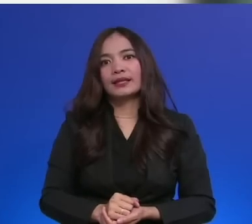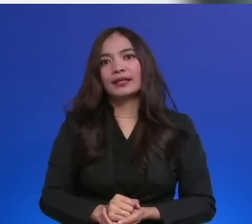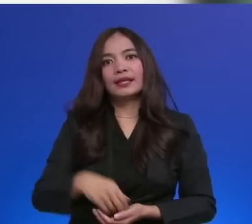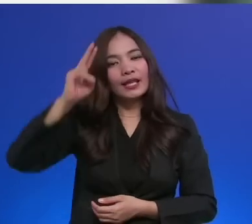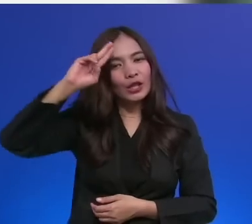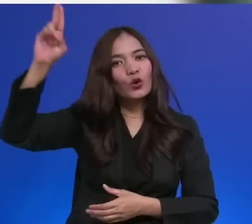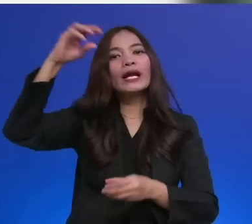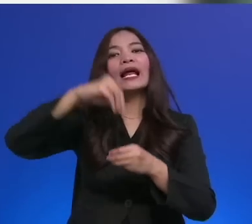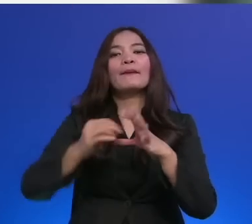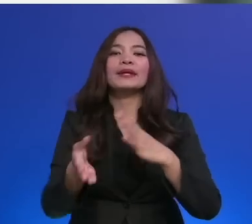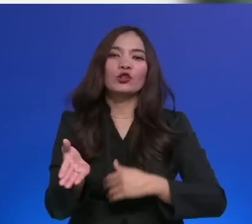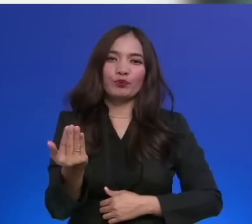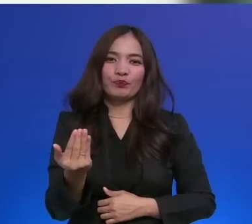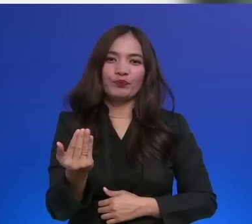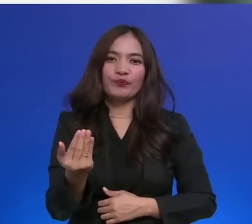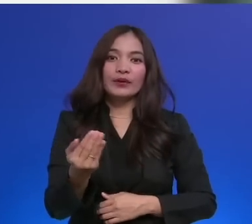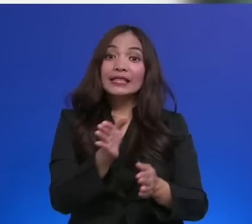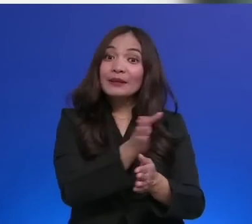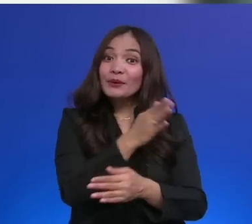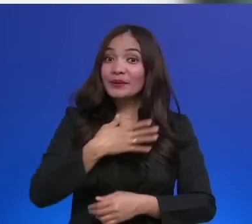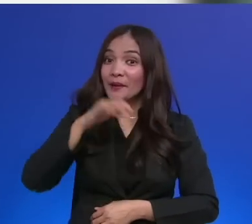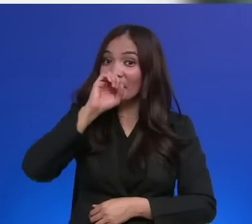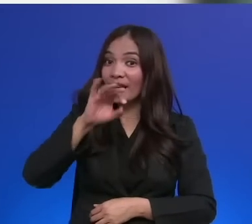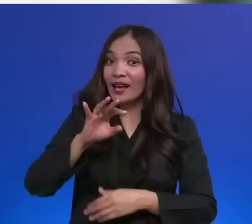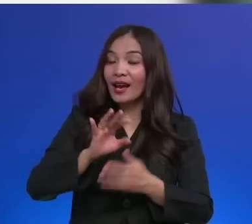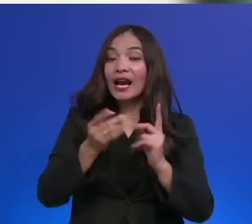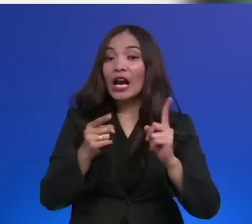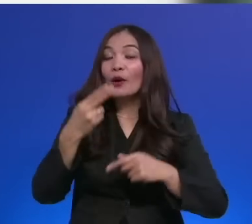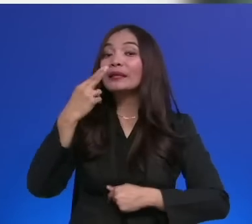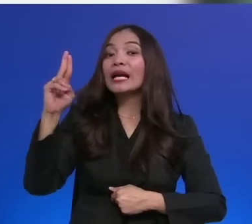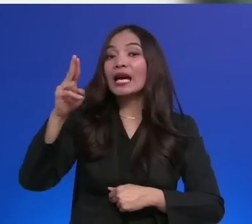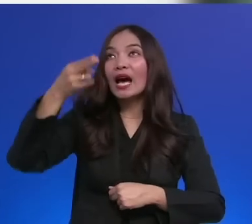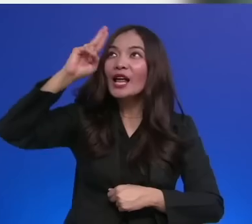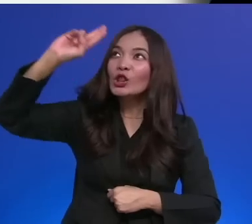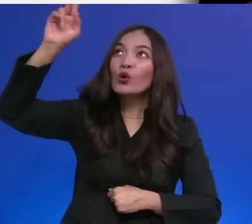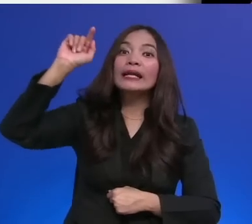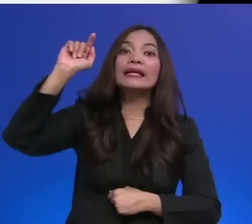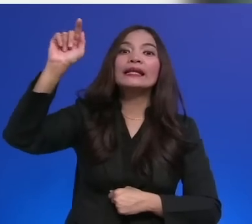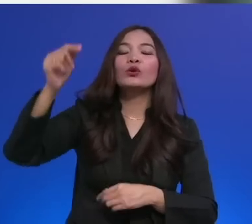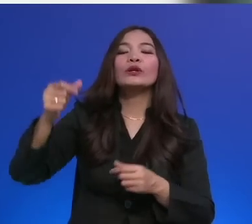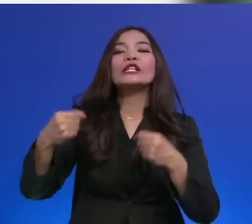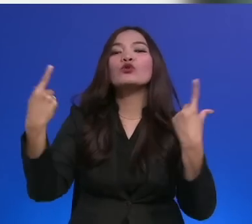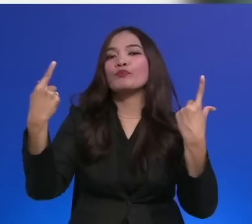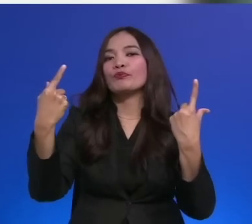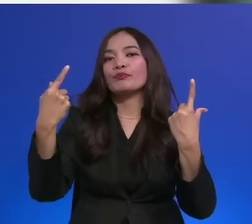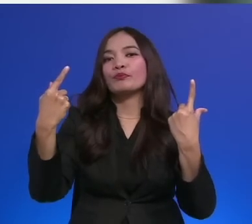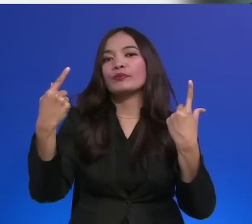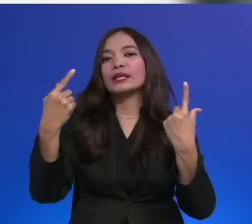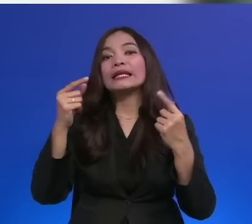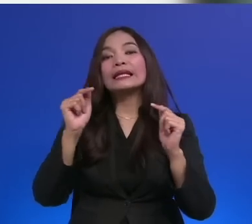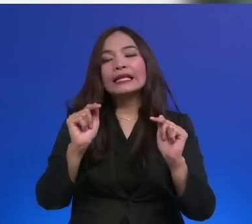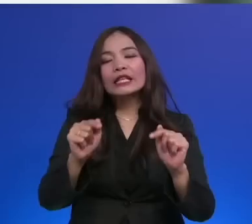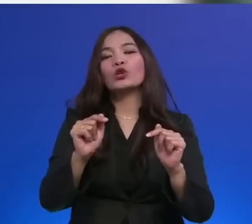Tuhan. Ya, tadi saya katakan percaya bahwa Tuhan itu Allah yang hidup, tidak mudah.